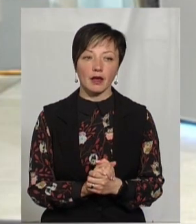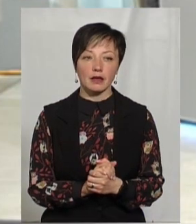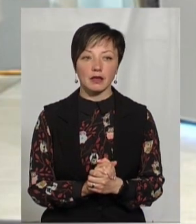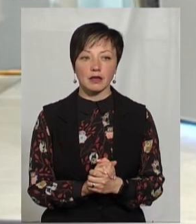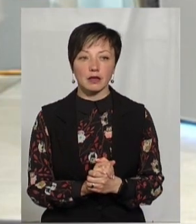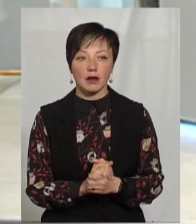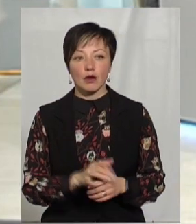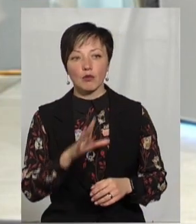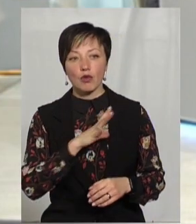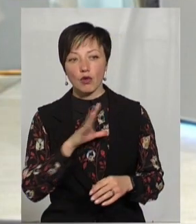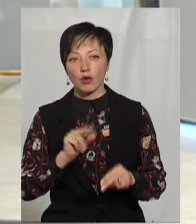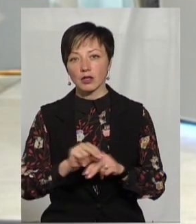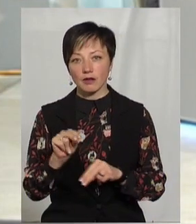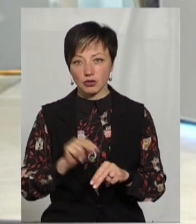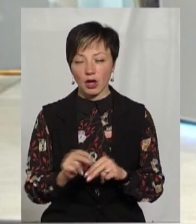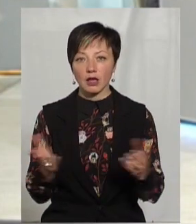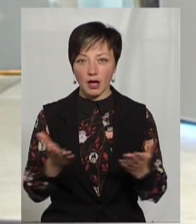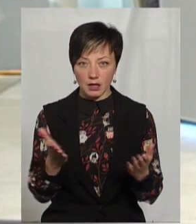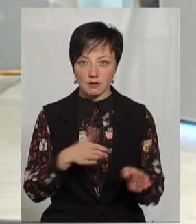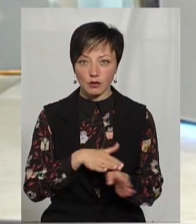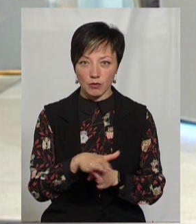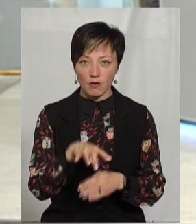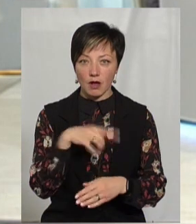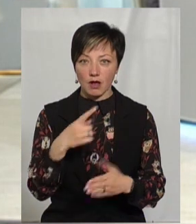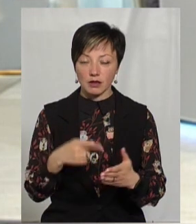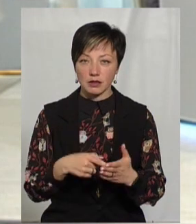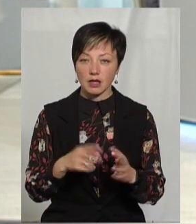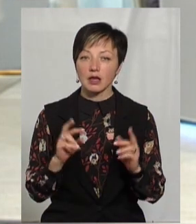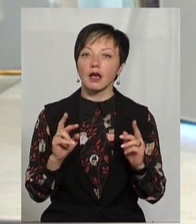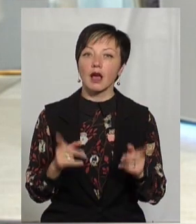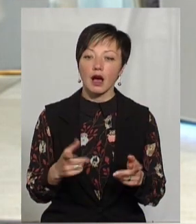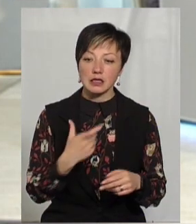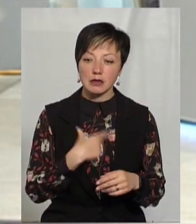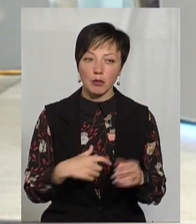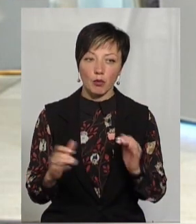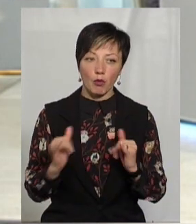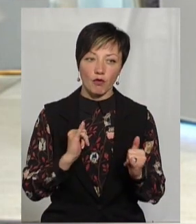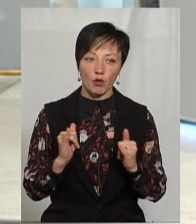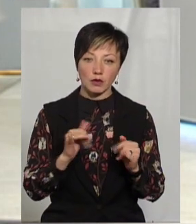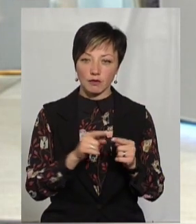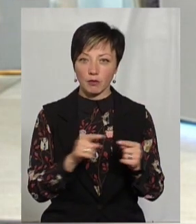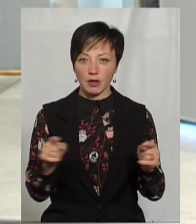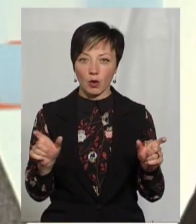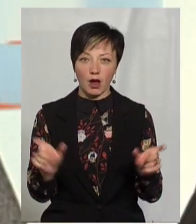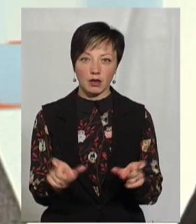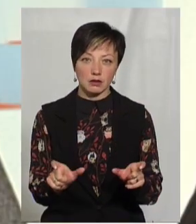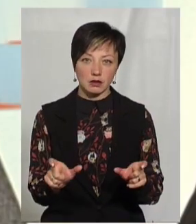проходило якесь навчання, відбувалося щодо того, як себе поводити от в період